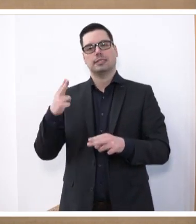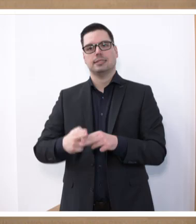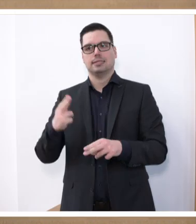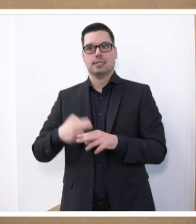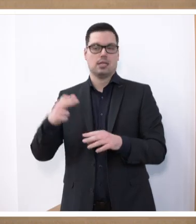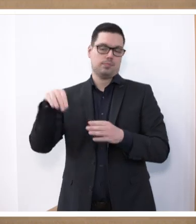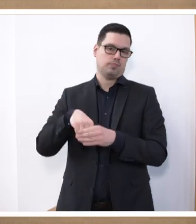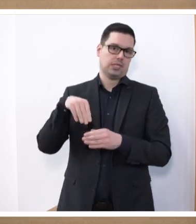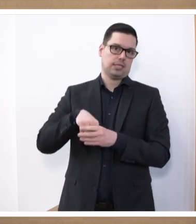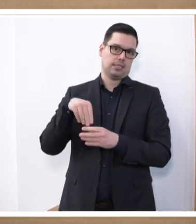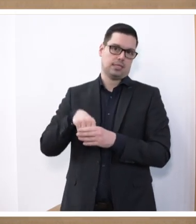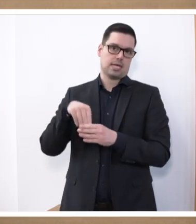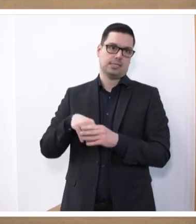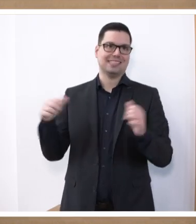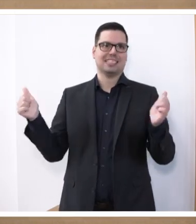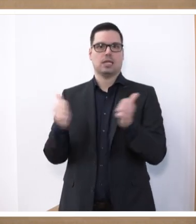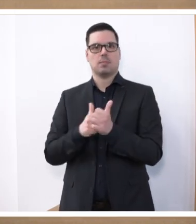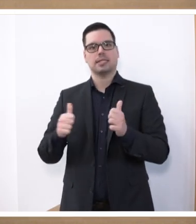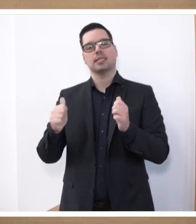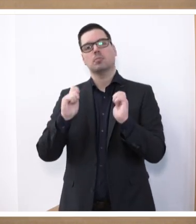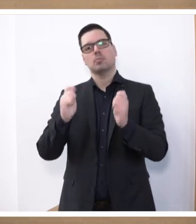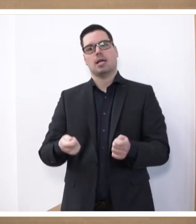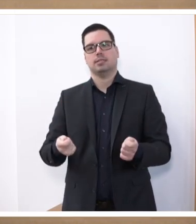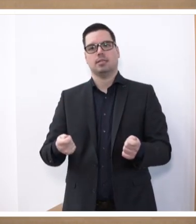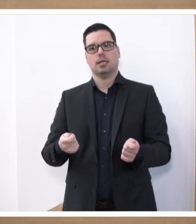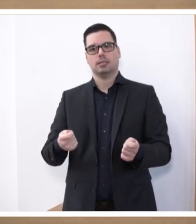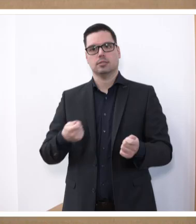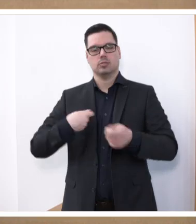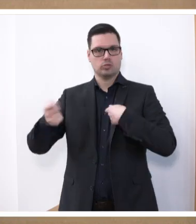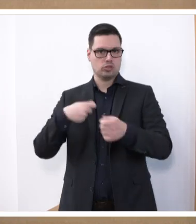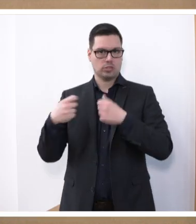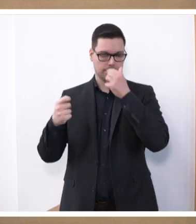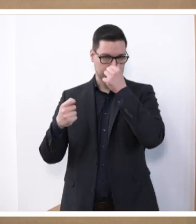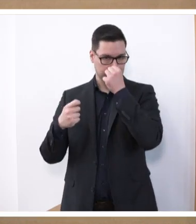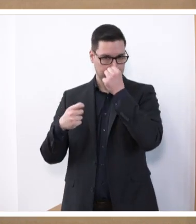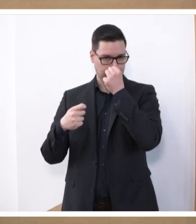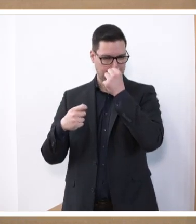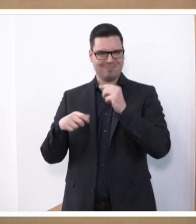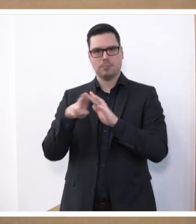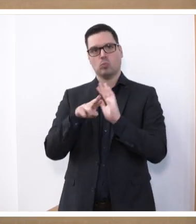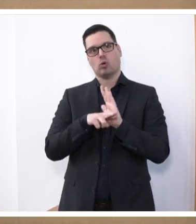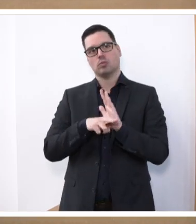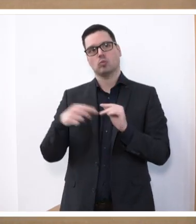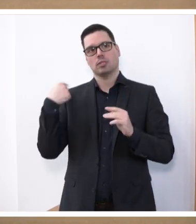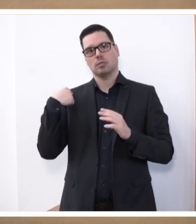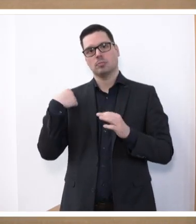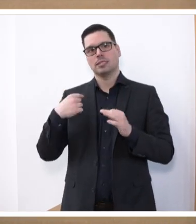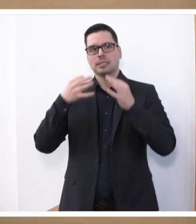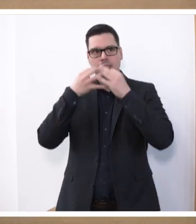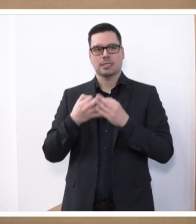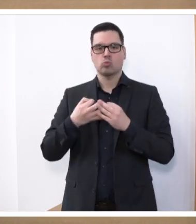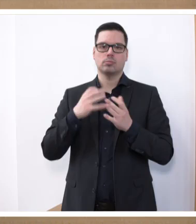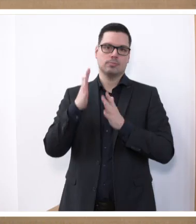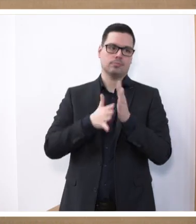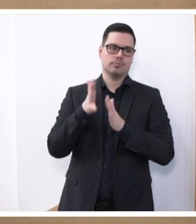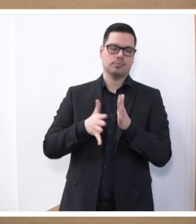Inhalte des gemeinsamen Antrages zur Änderung der Geschäftsordnung des sainischen Landtages im Detail eben eingegangen ich werde mich